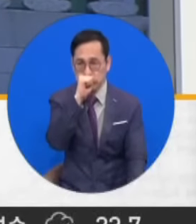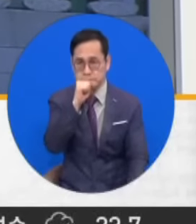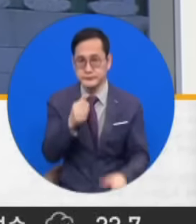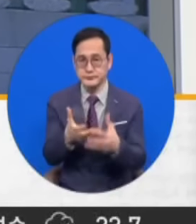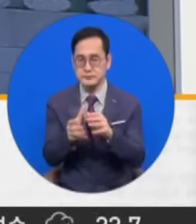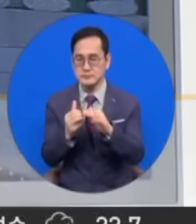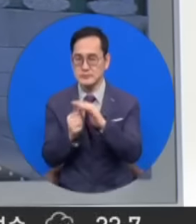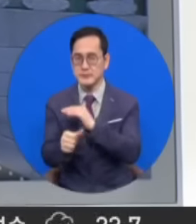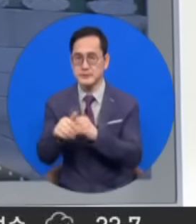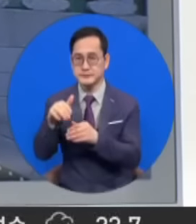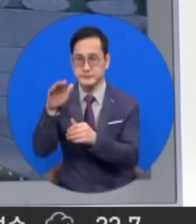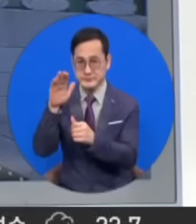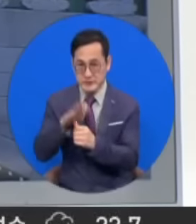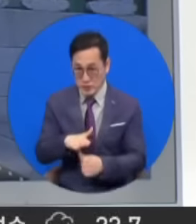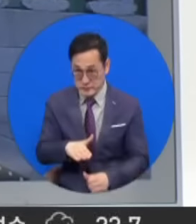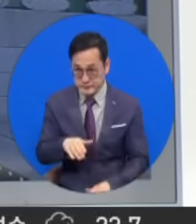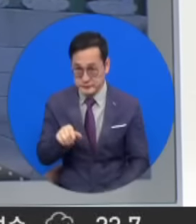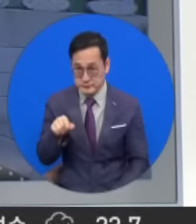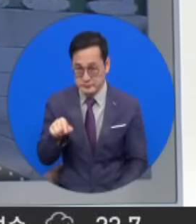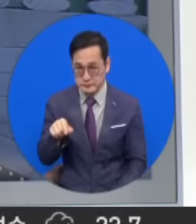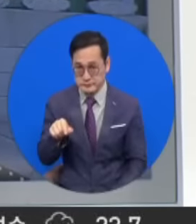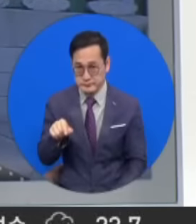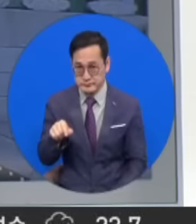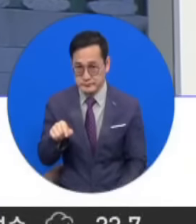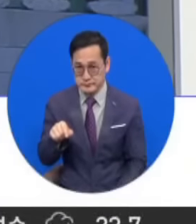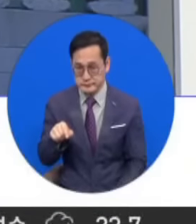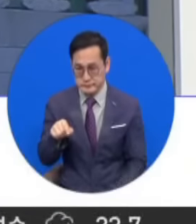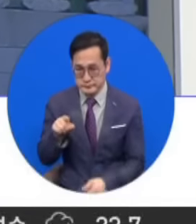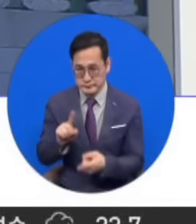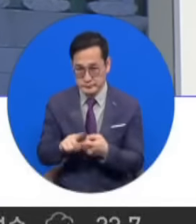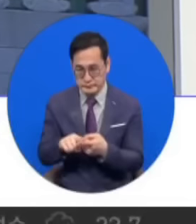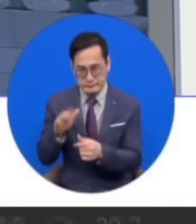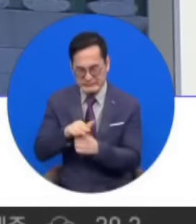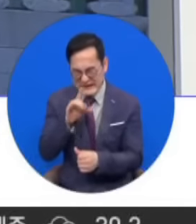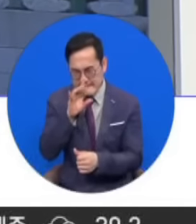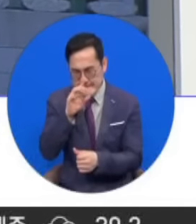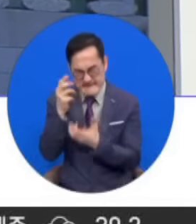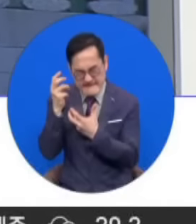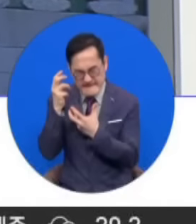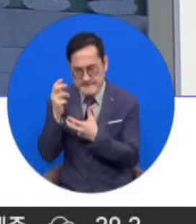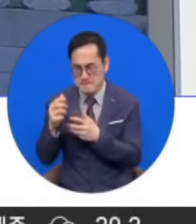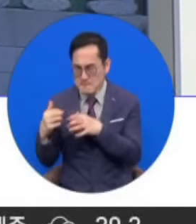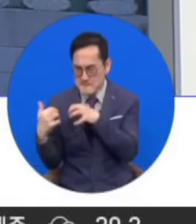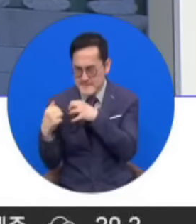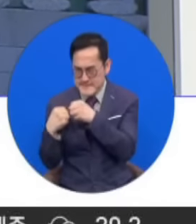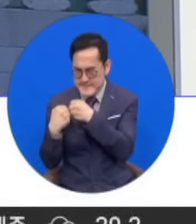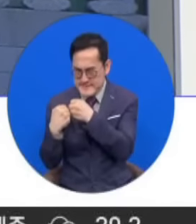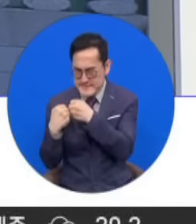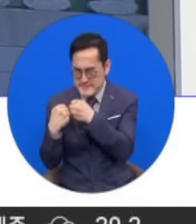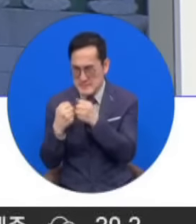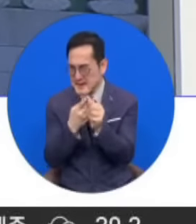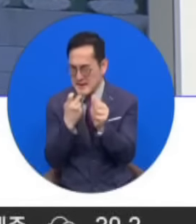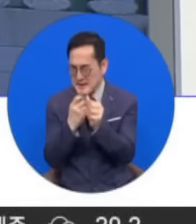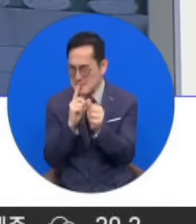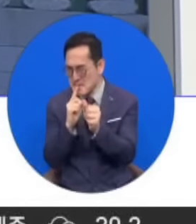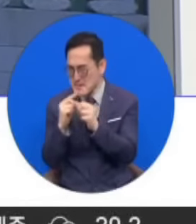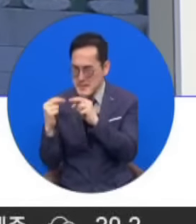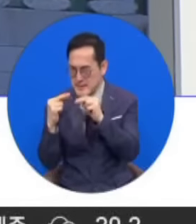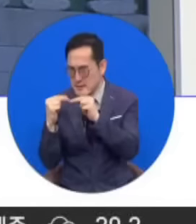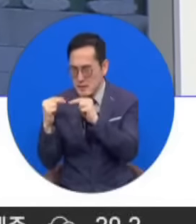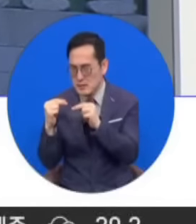걸 다 걸고 탄핵까지 저렇게 가볍게 거론하면서 행동하는 것은 옳은 처사가 아니다라는 이양수, 삼선 이양수 의원의